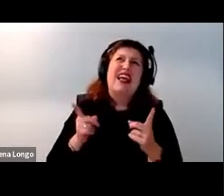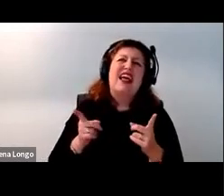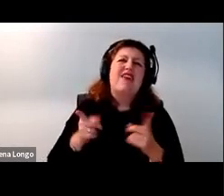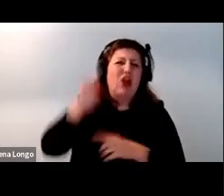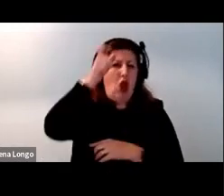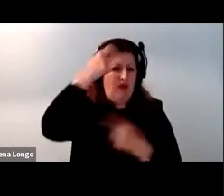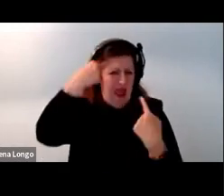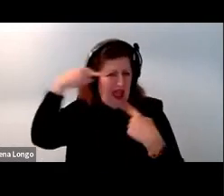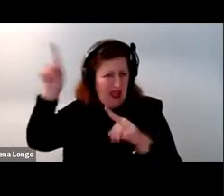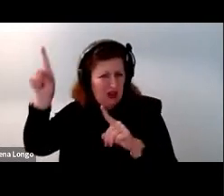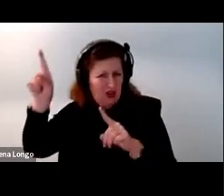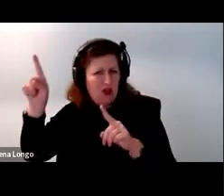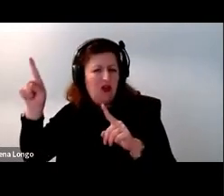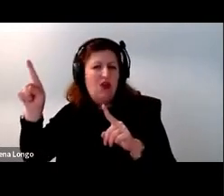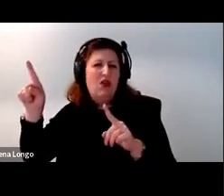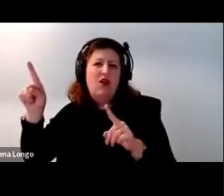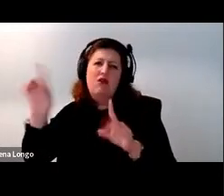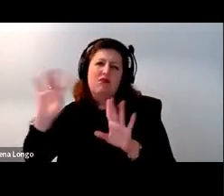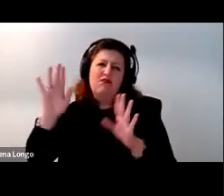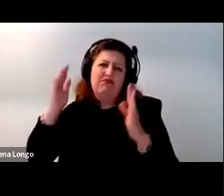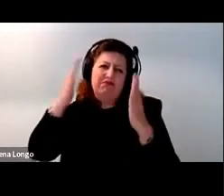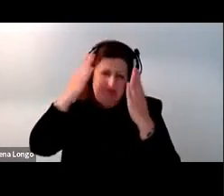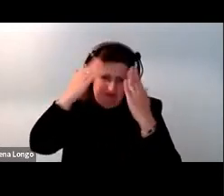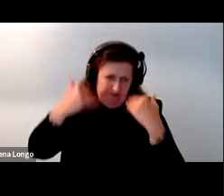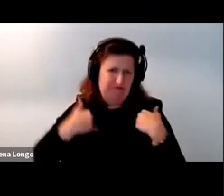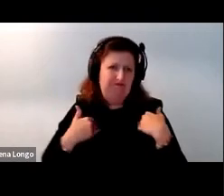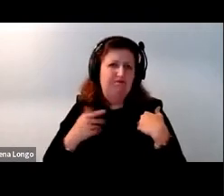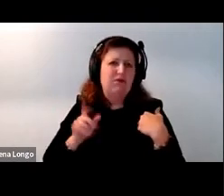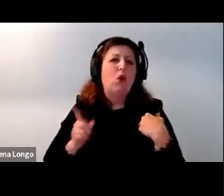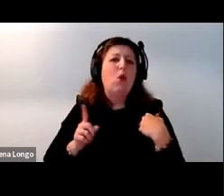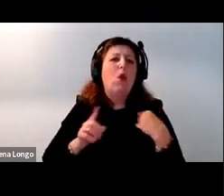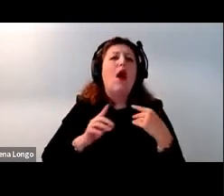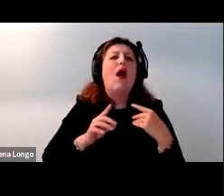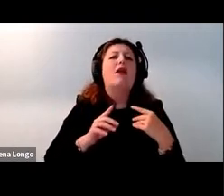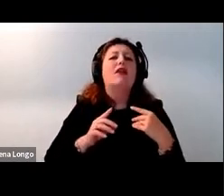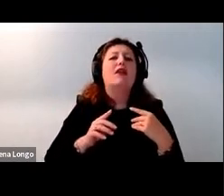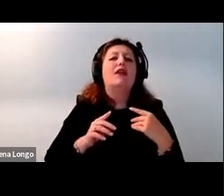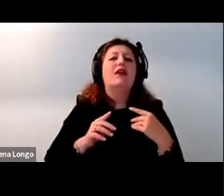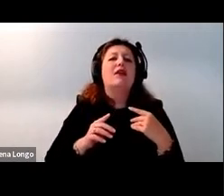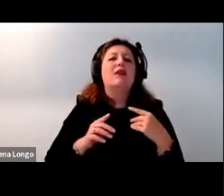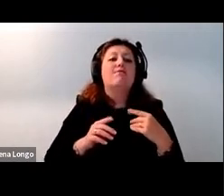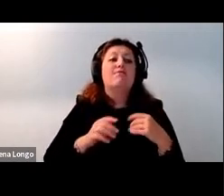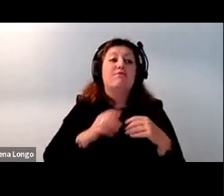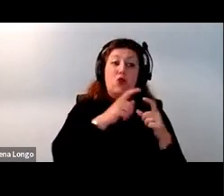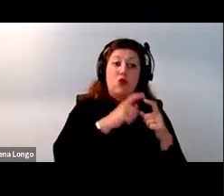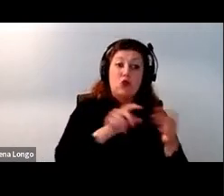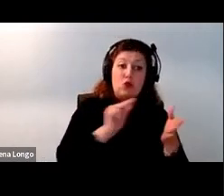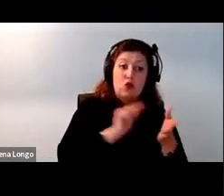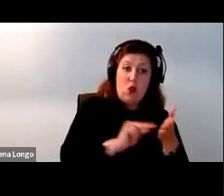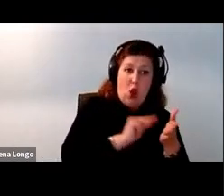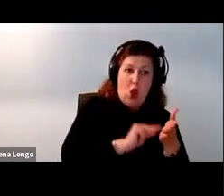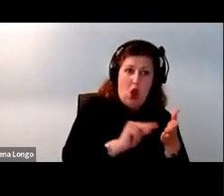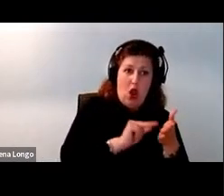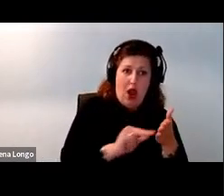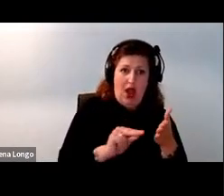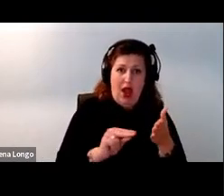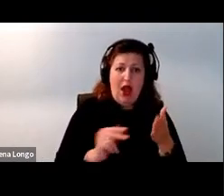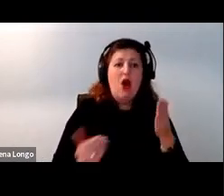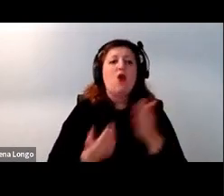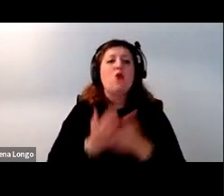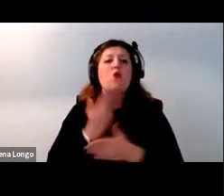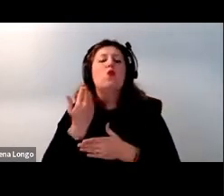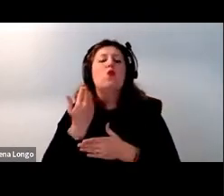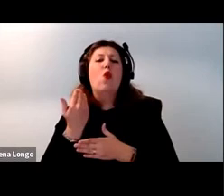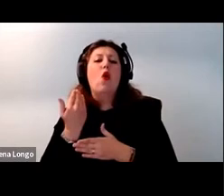governo locale, di allacciare la scuola e i nuovi edifici alla rete pubblica. Invece in